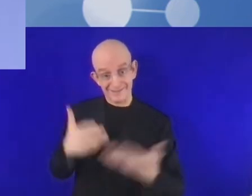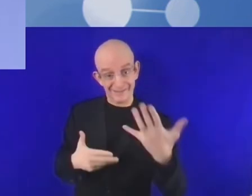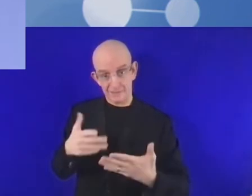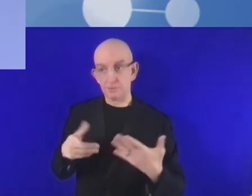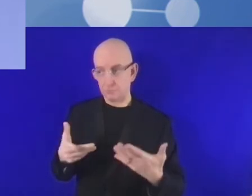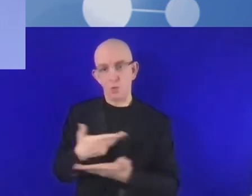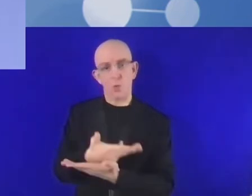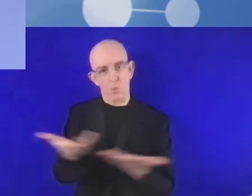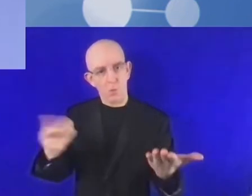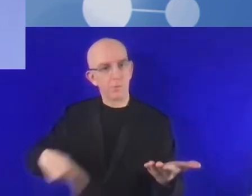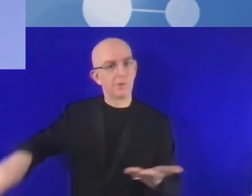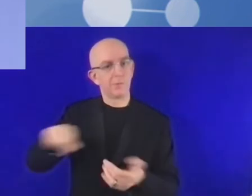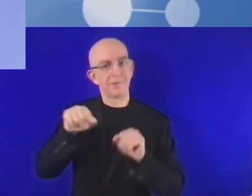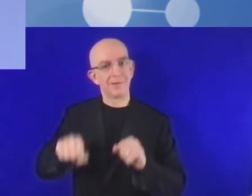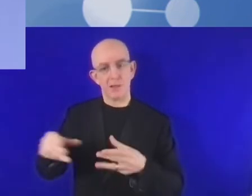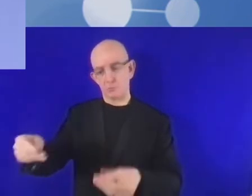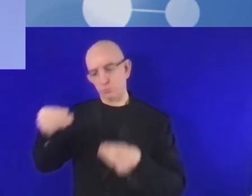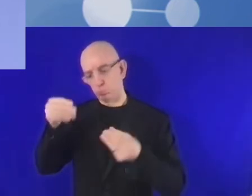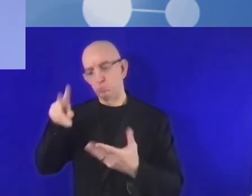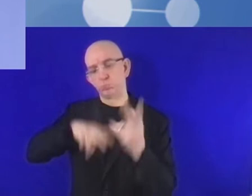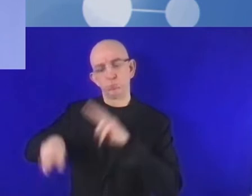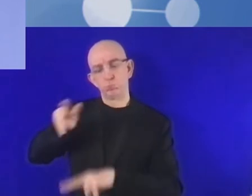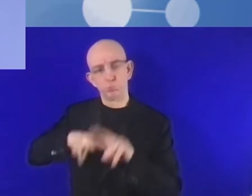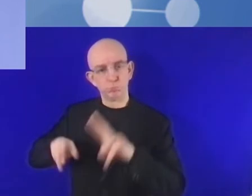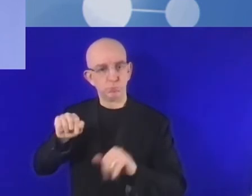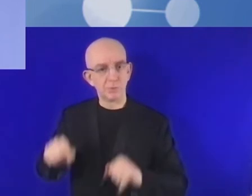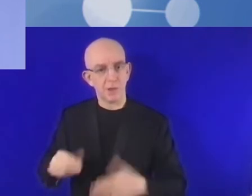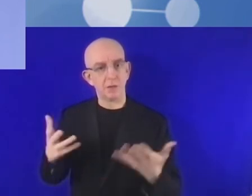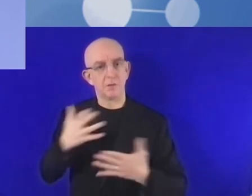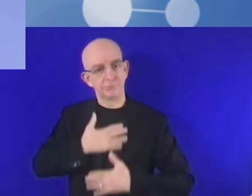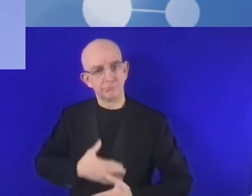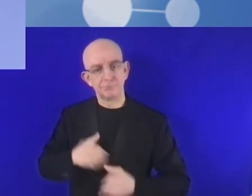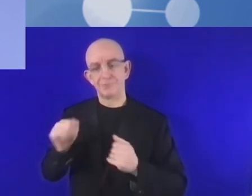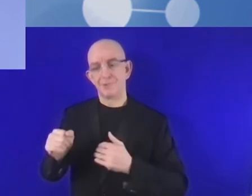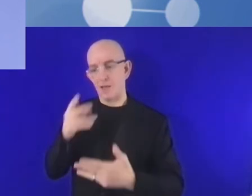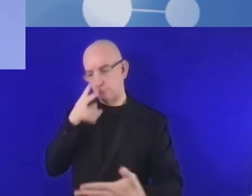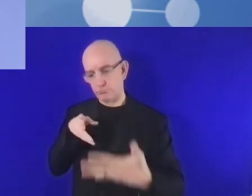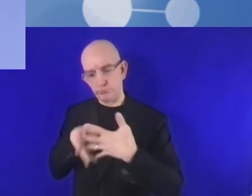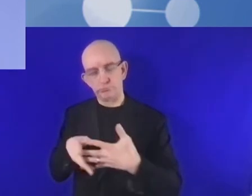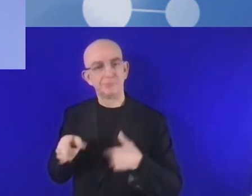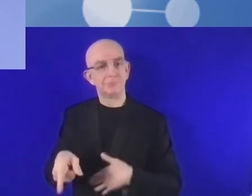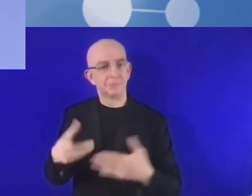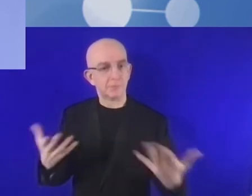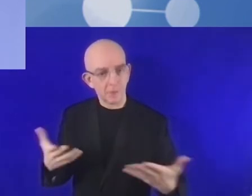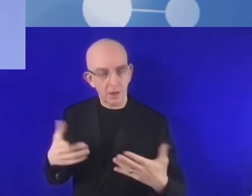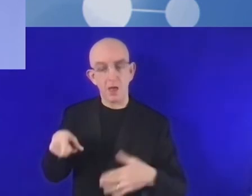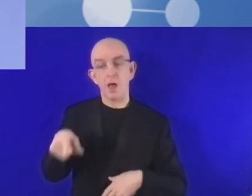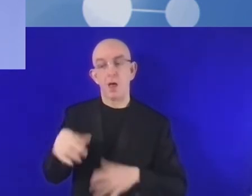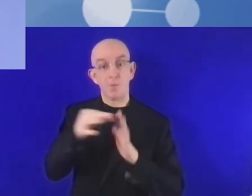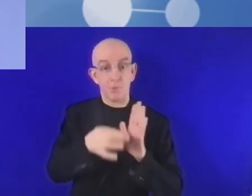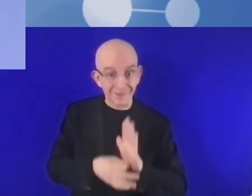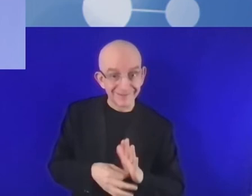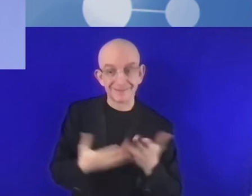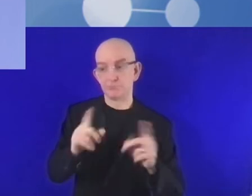理，必须要在一个透明的、公正的环境下使用，而且需要一